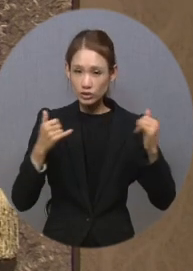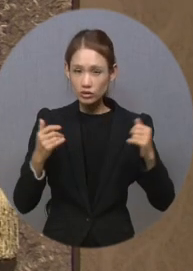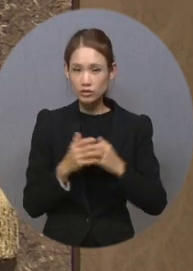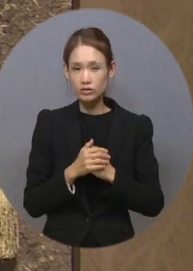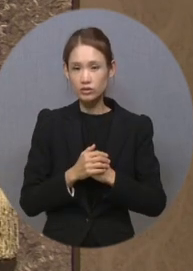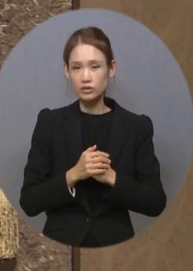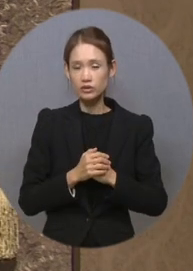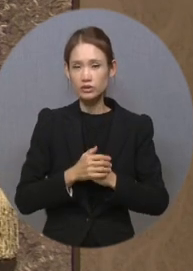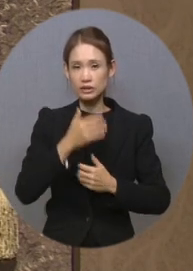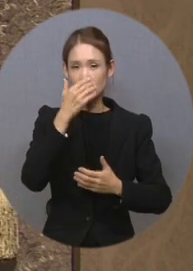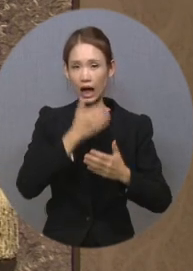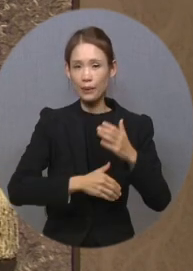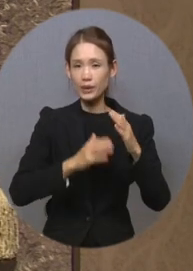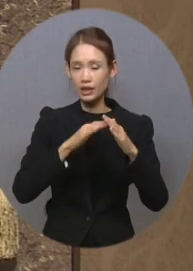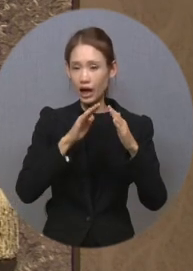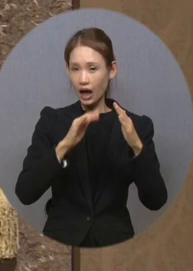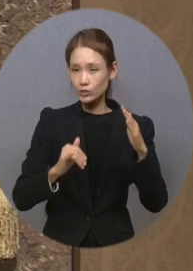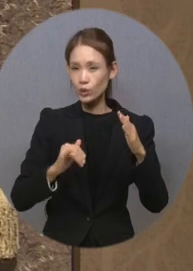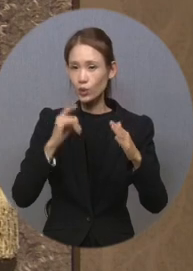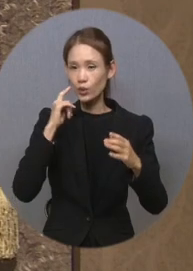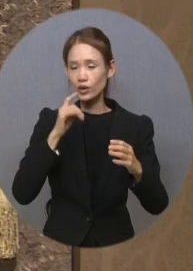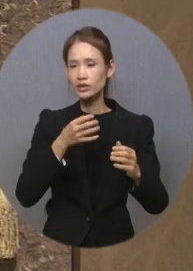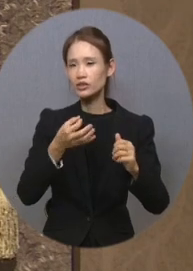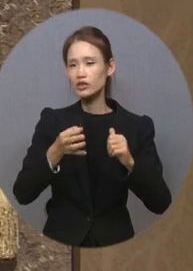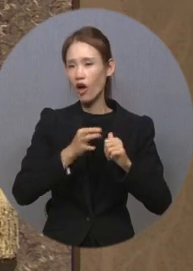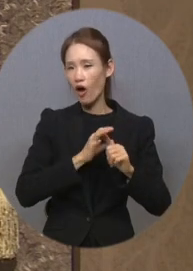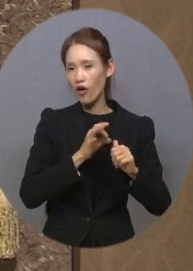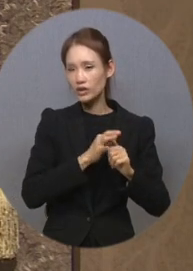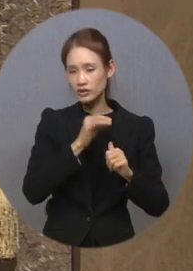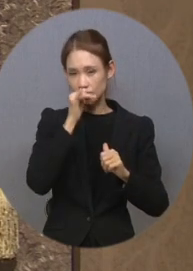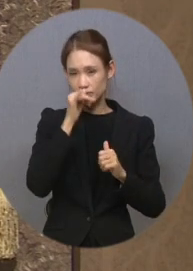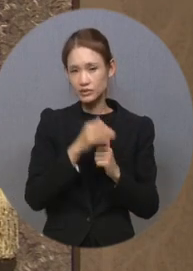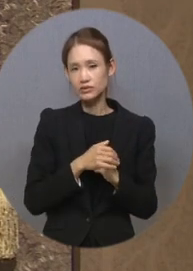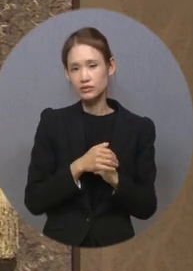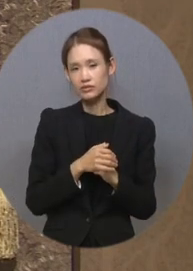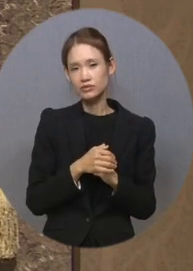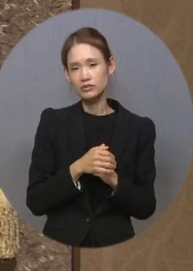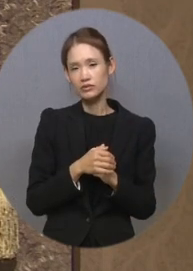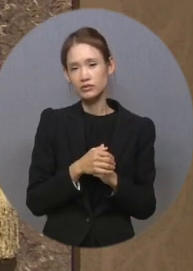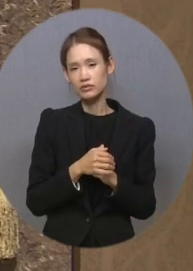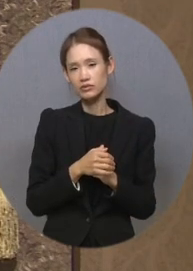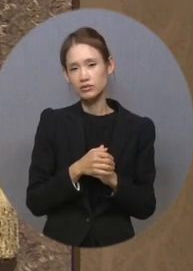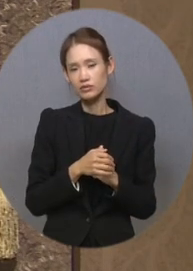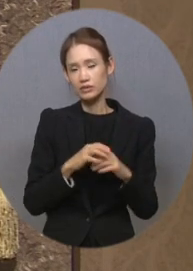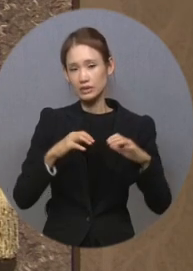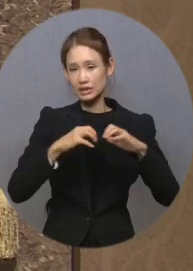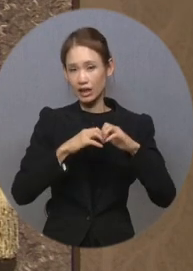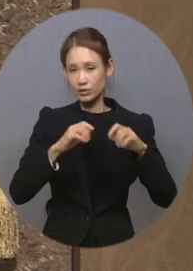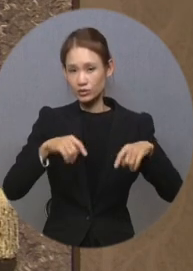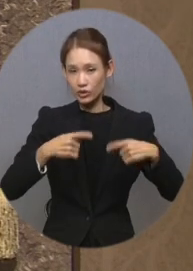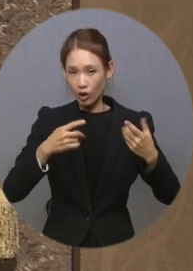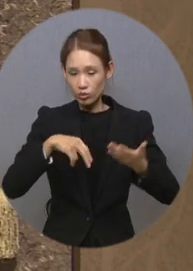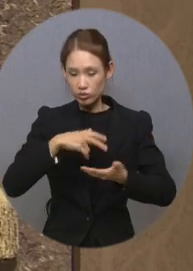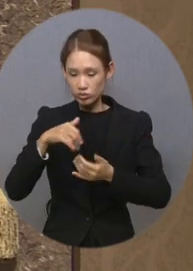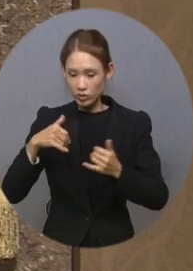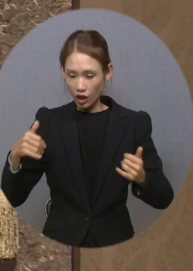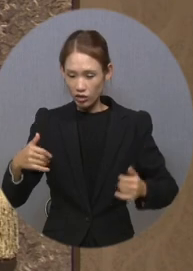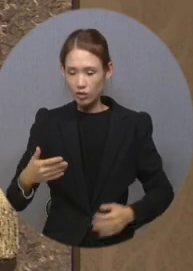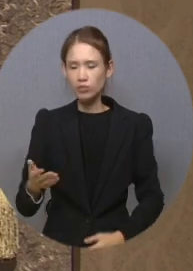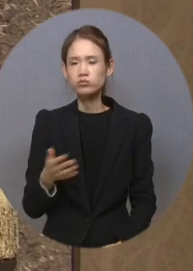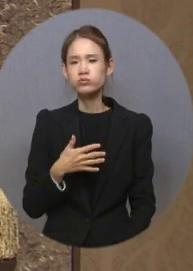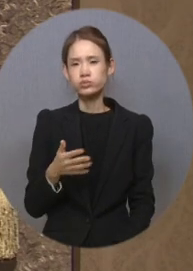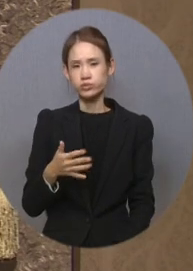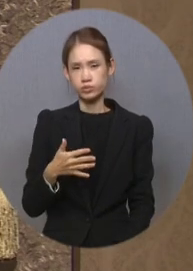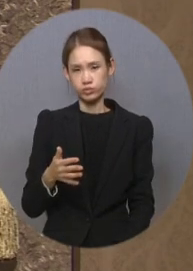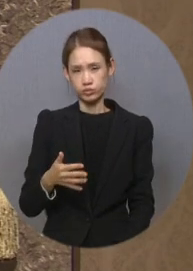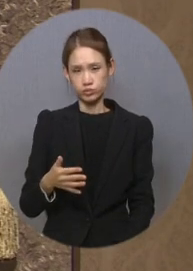유족연금이 있거든요. 네. 당사자가 작고 하셔도 유족연금을 받는데 이 참전유공자 미망인들은 아무것도 없습니다.